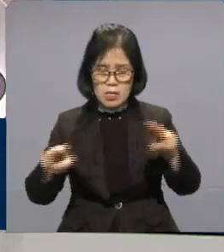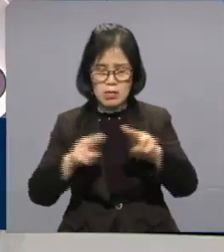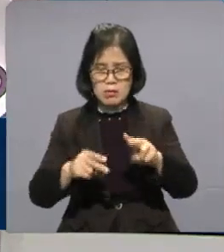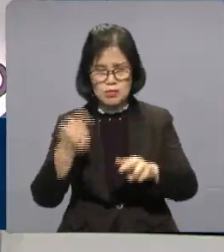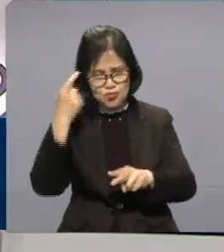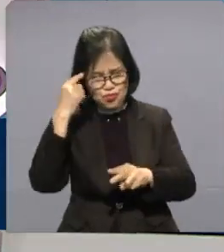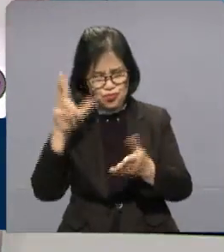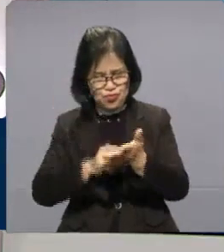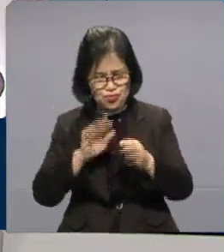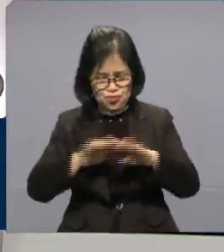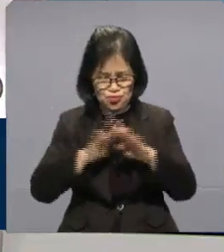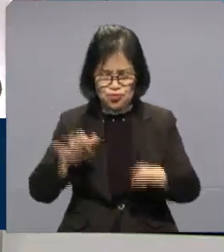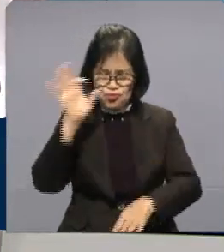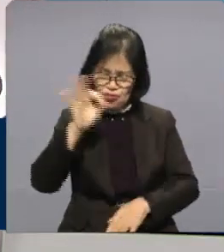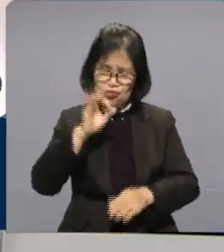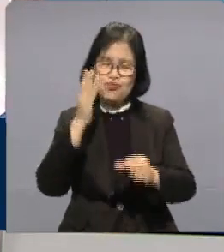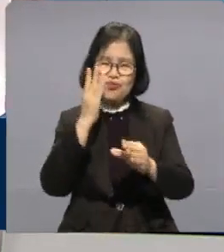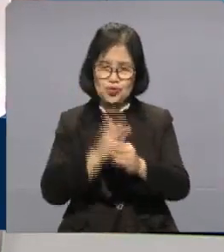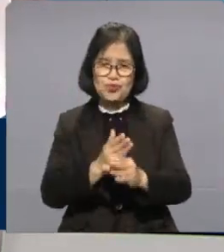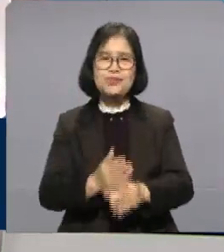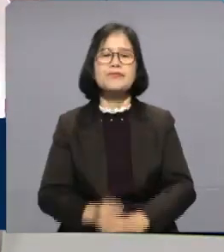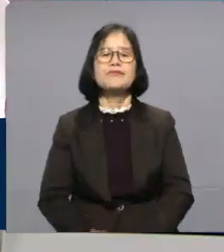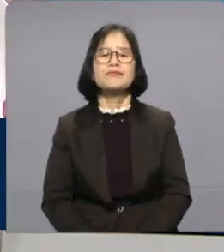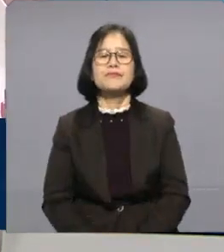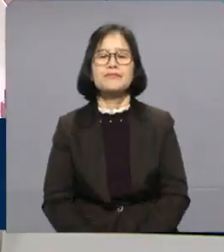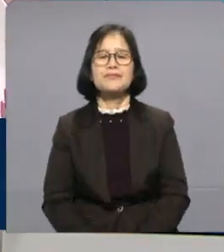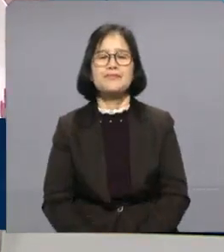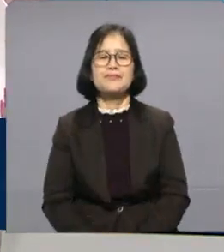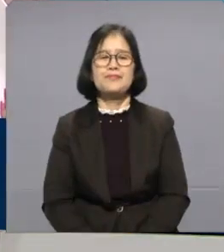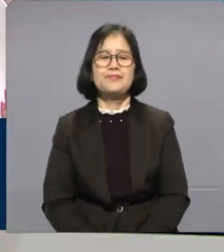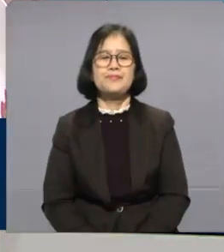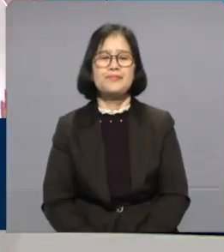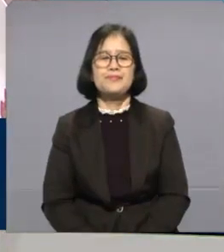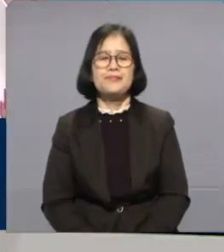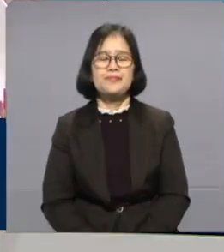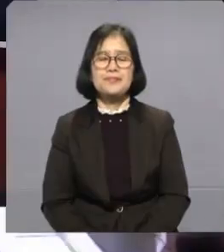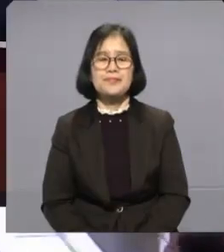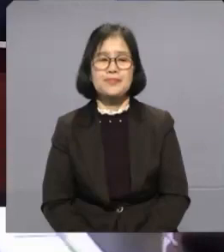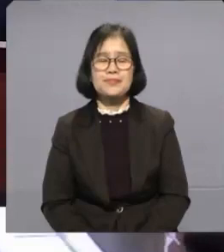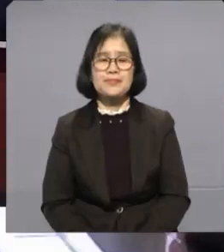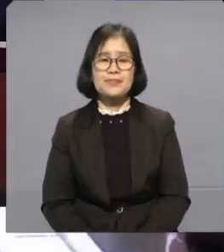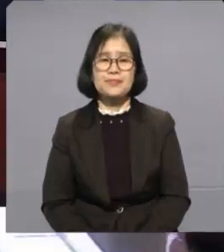있는데 문제가 풀릴 수 있을지 황정환 기자가 진단했습니다.